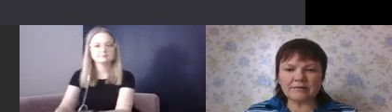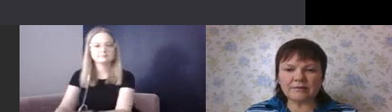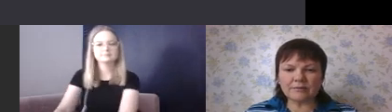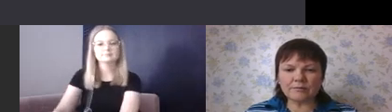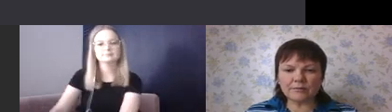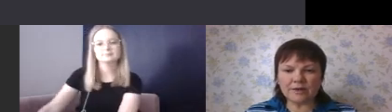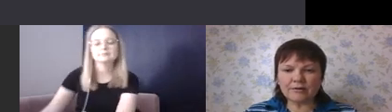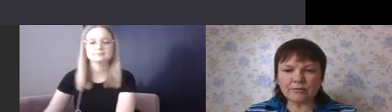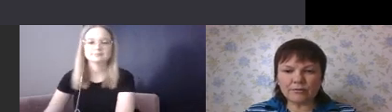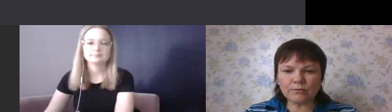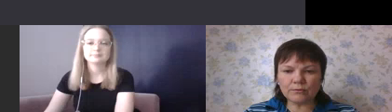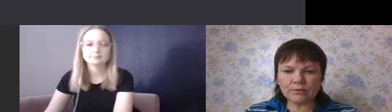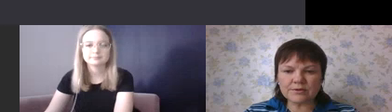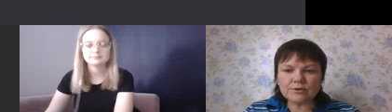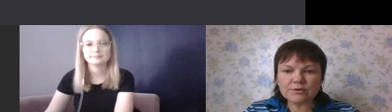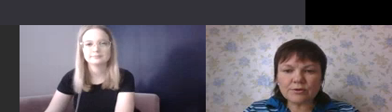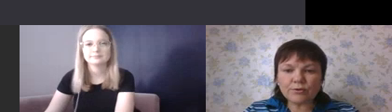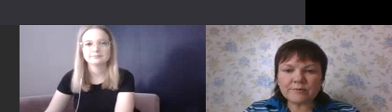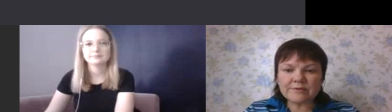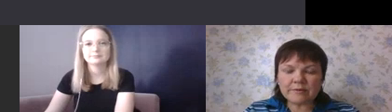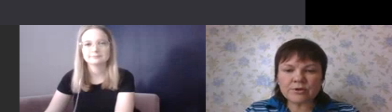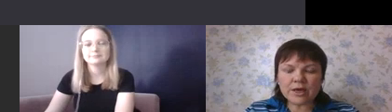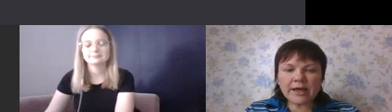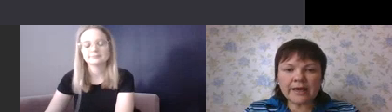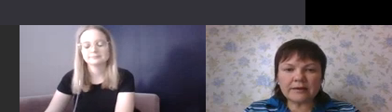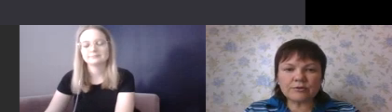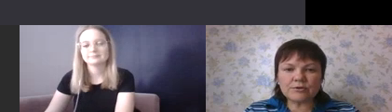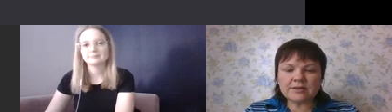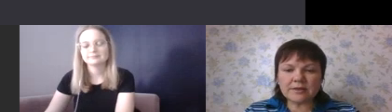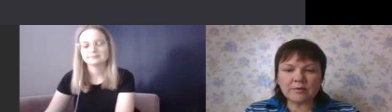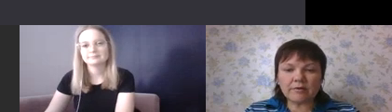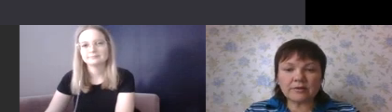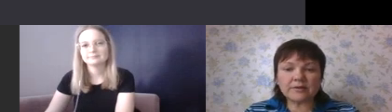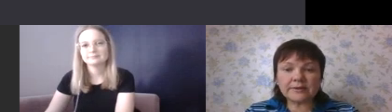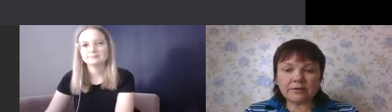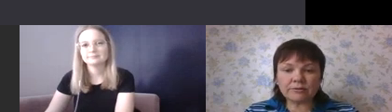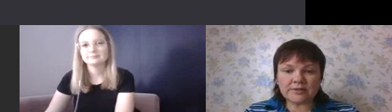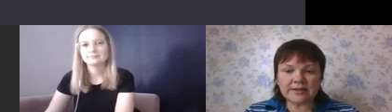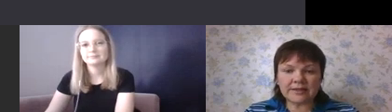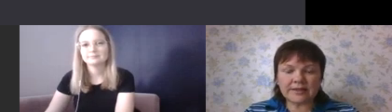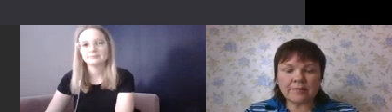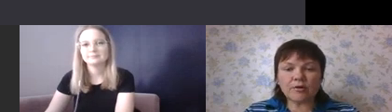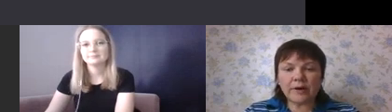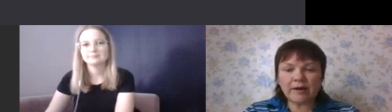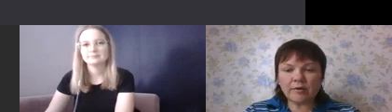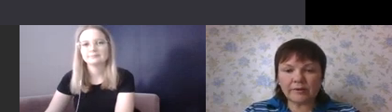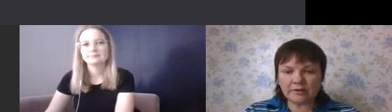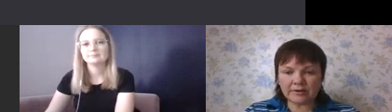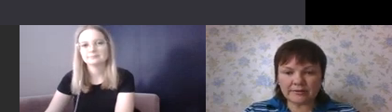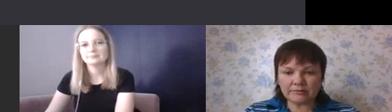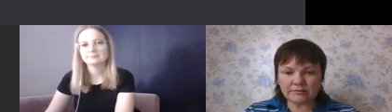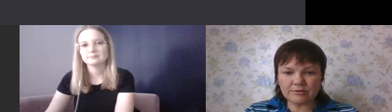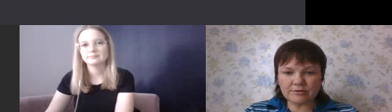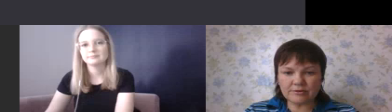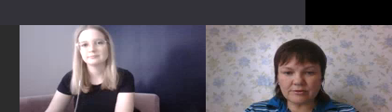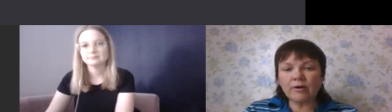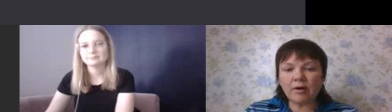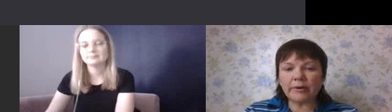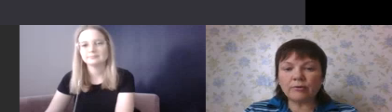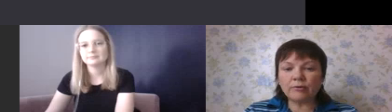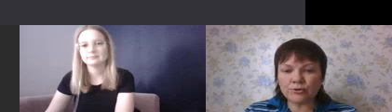või jah, see on see uurimisvõimalus, et üks asja, et ma vaatan kõrvalt, kuidas teine teeb, aga ma lähen